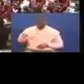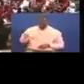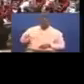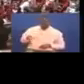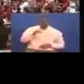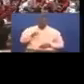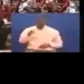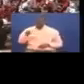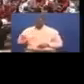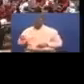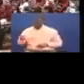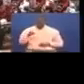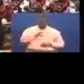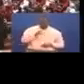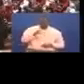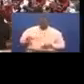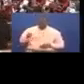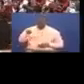CCM.